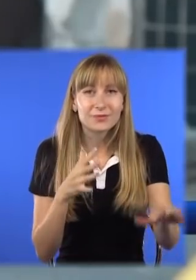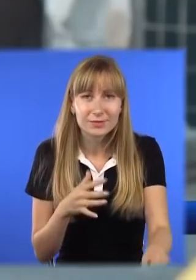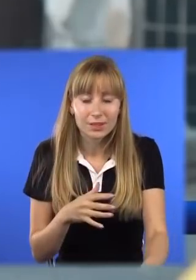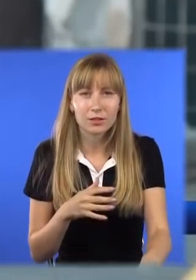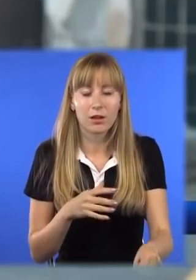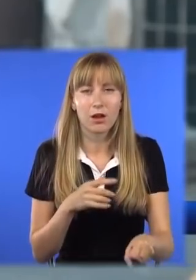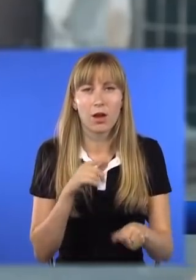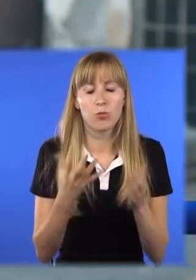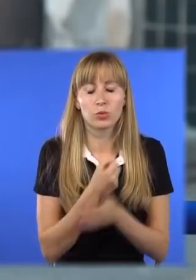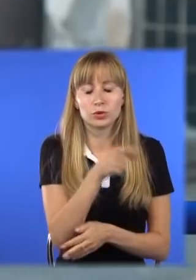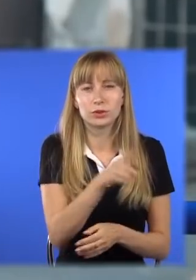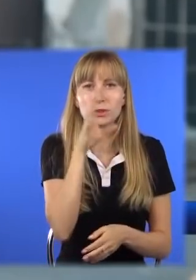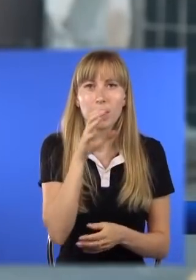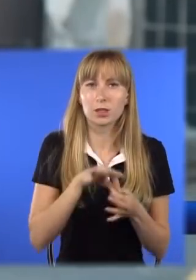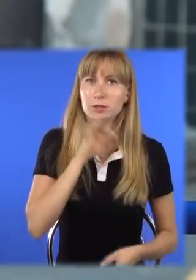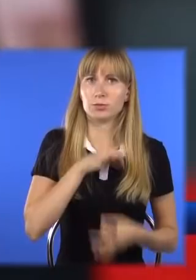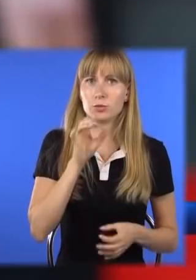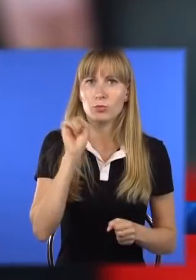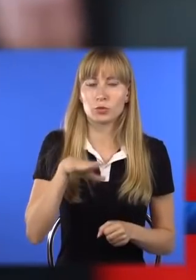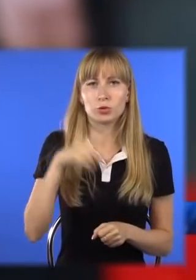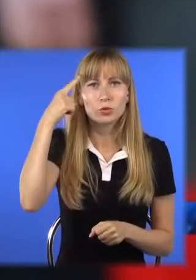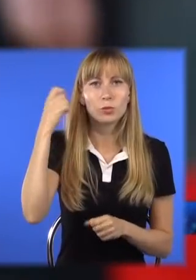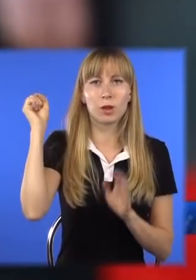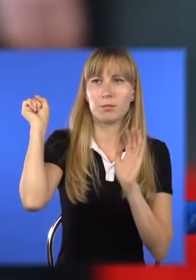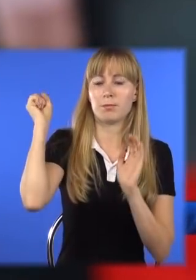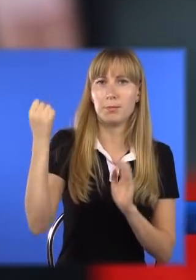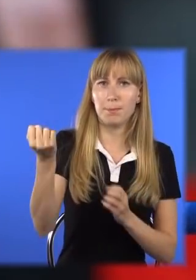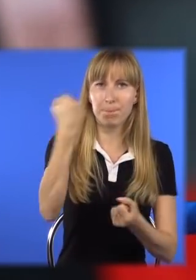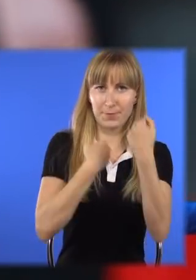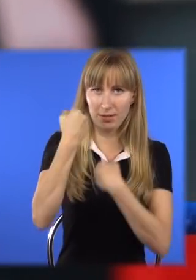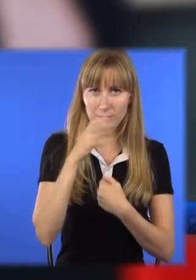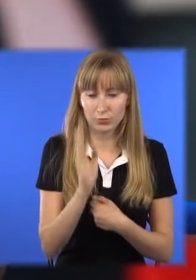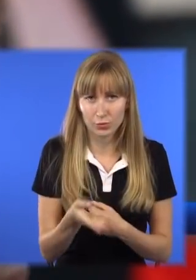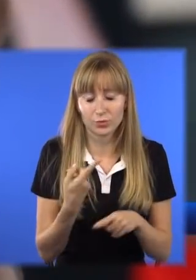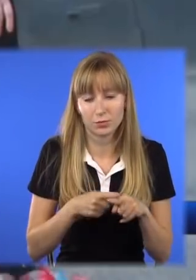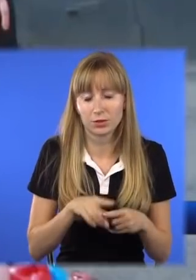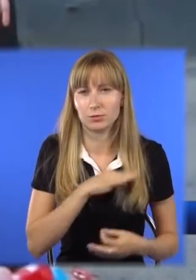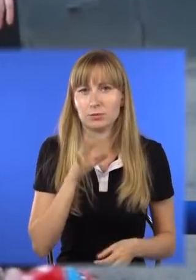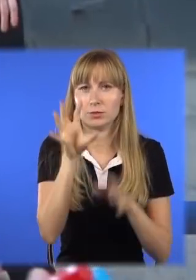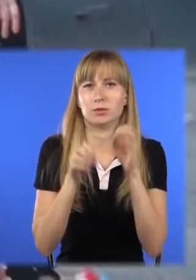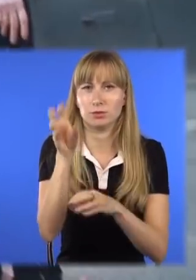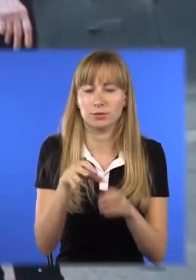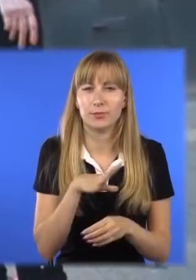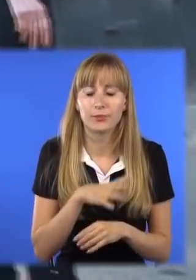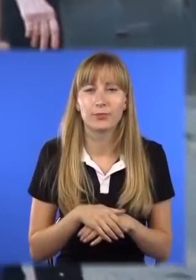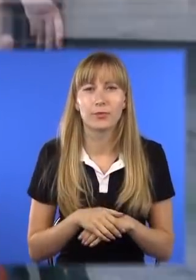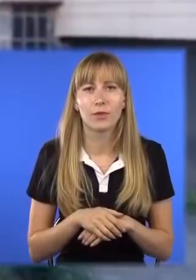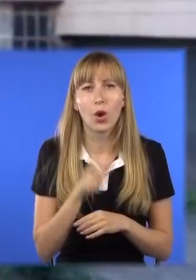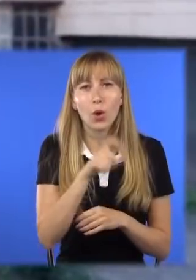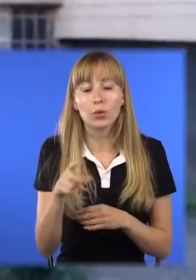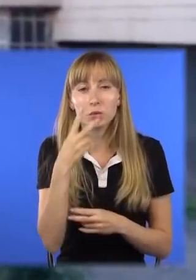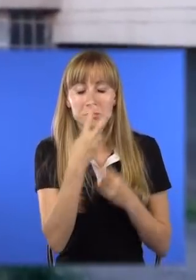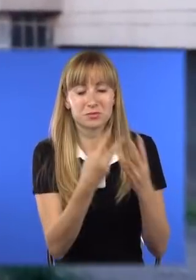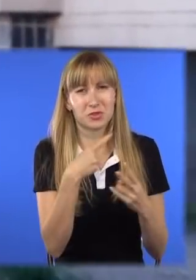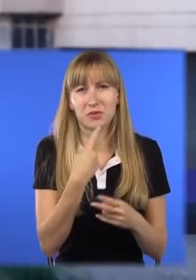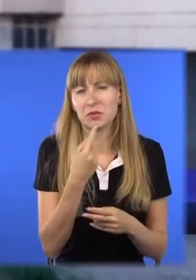били, і, ну, може бути, з-за цього. Та є й ті, хто запевняє, що люди самі винні, бо начебто провокують тварин. Я